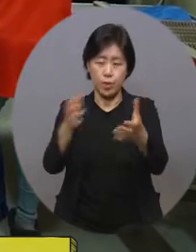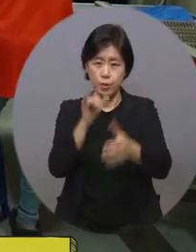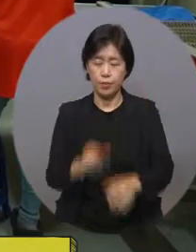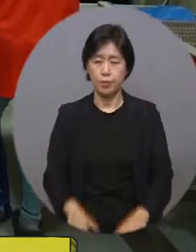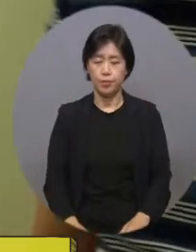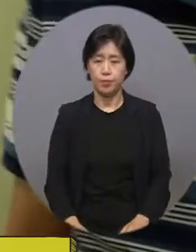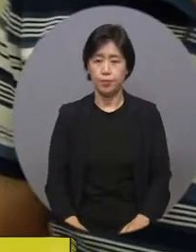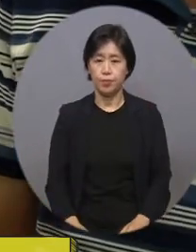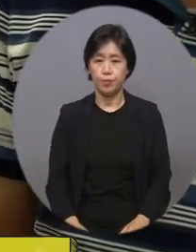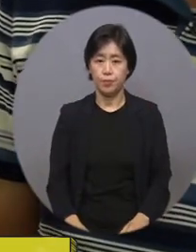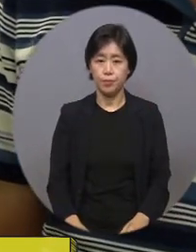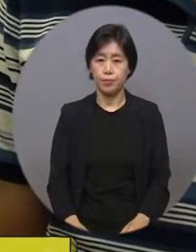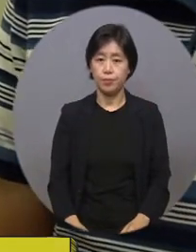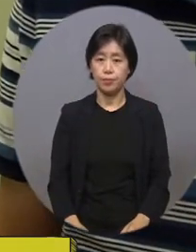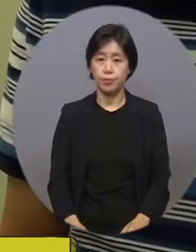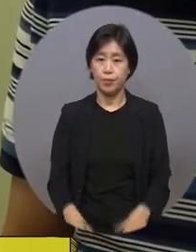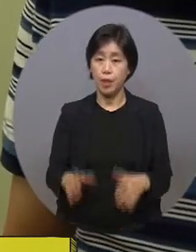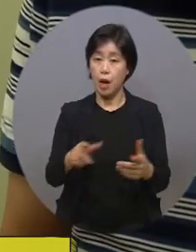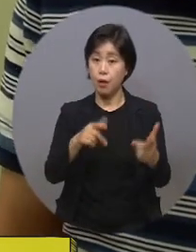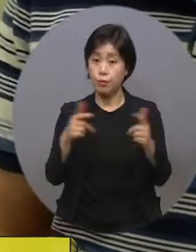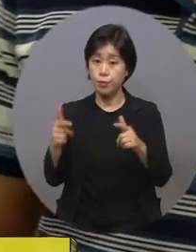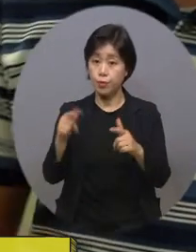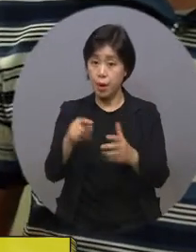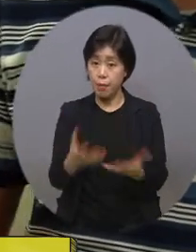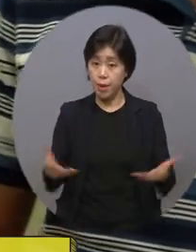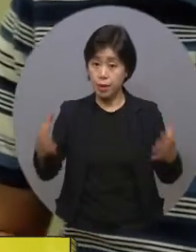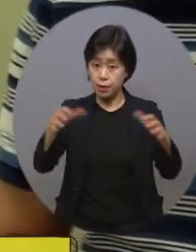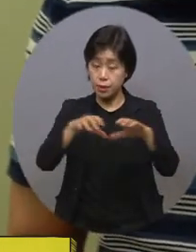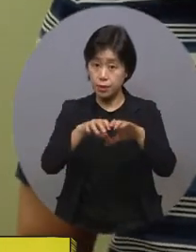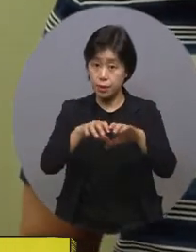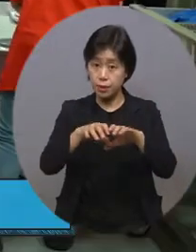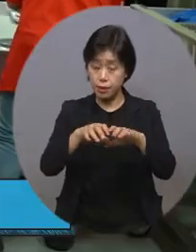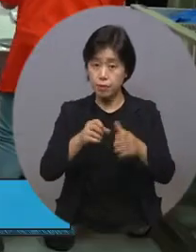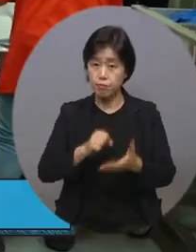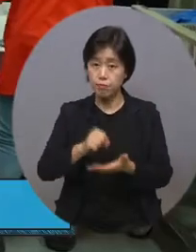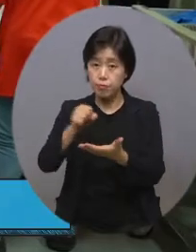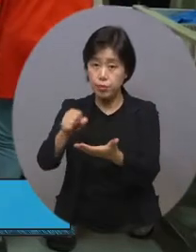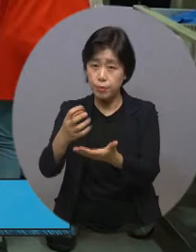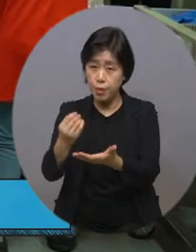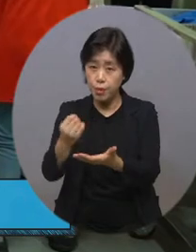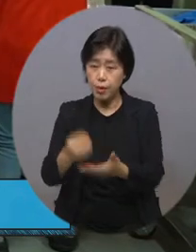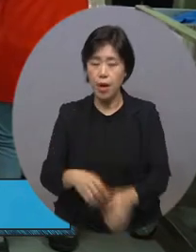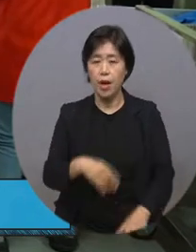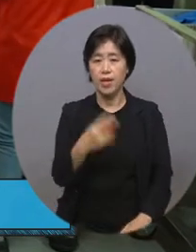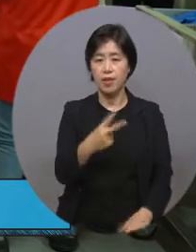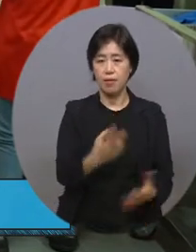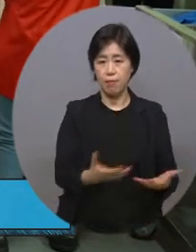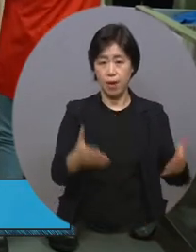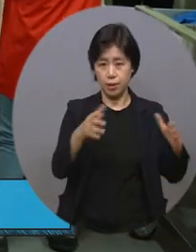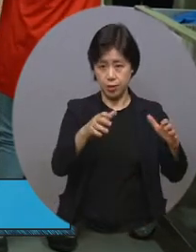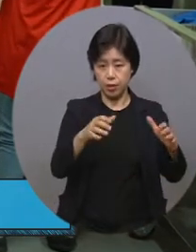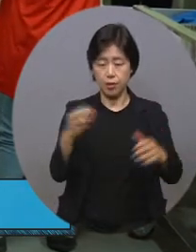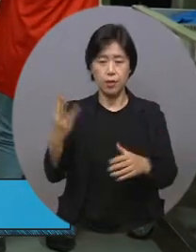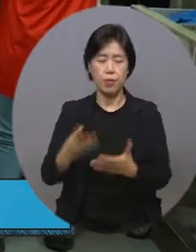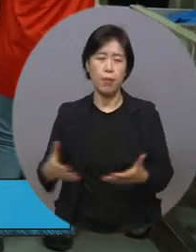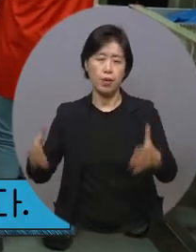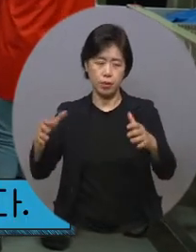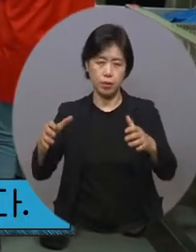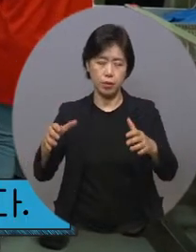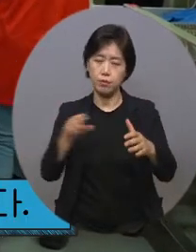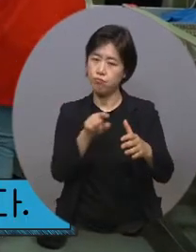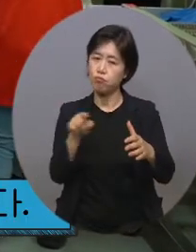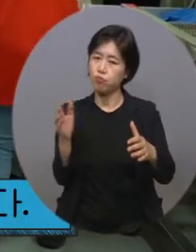한 박스고 네. 그러면 이게 하루에 어느 정도가 이제 거래가 되고 있는지 지금 저희들이 2,000개에서 3,000개 이상이 거래되고